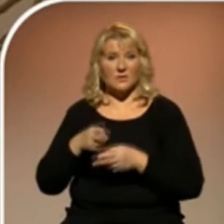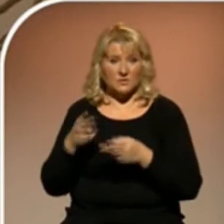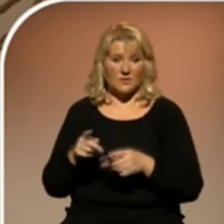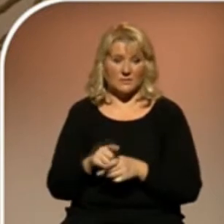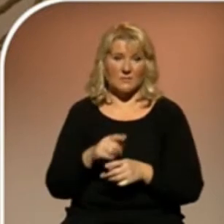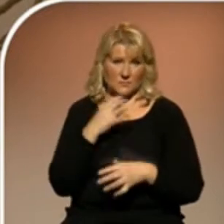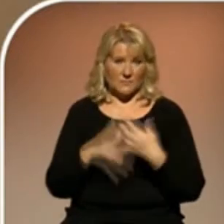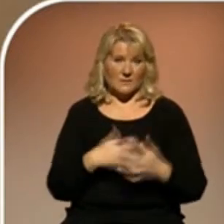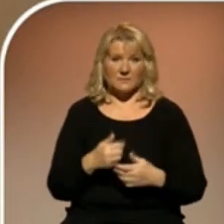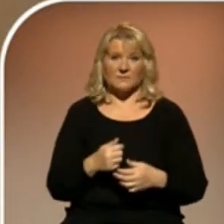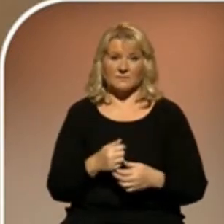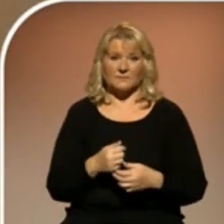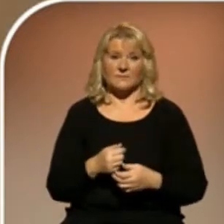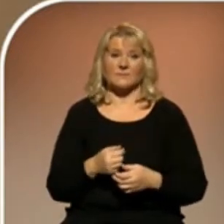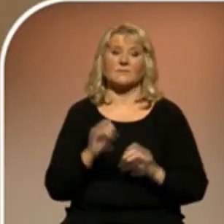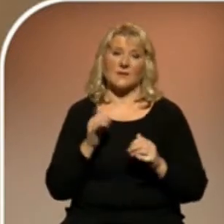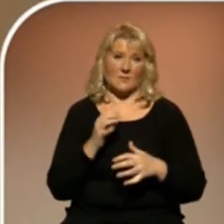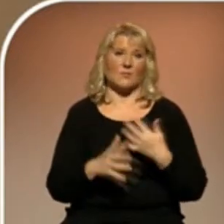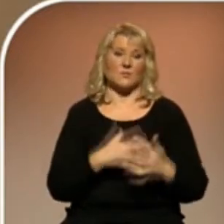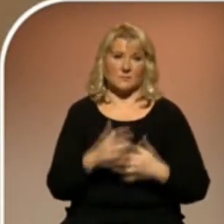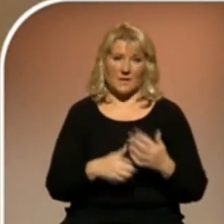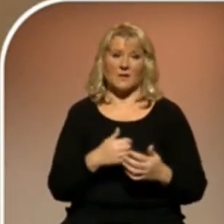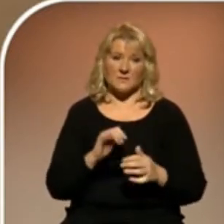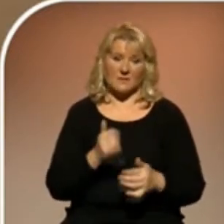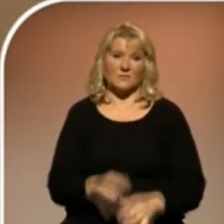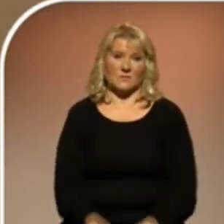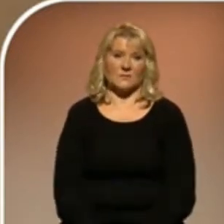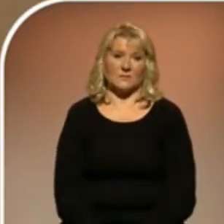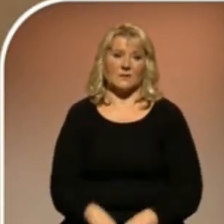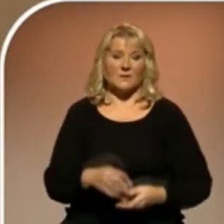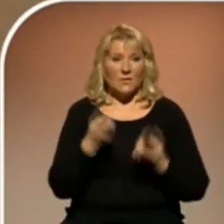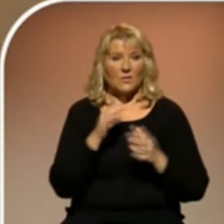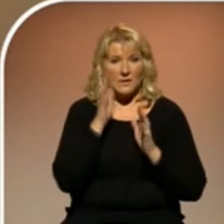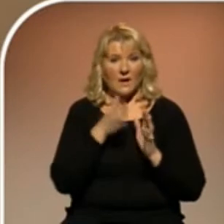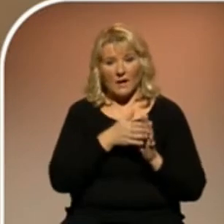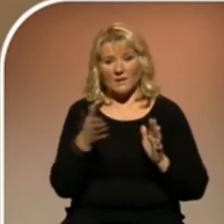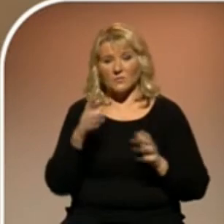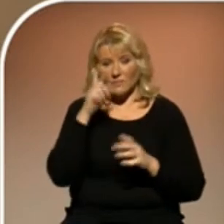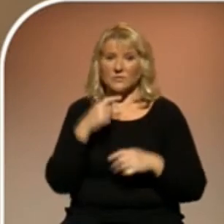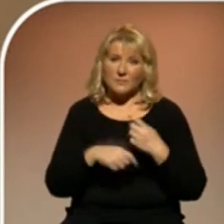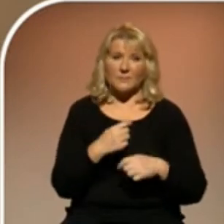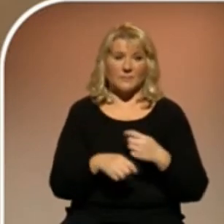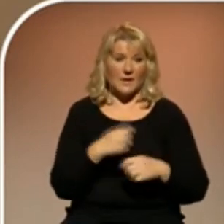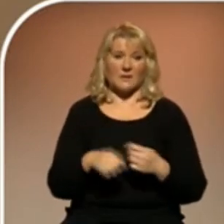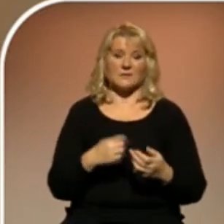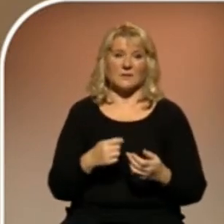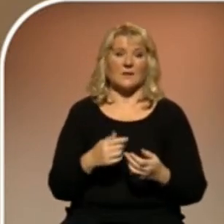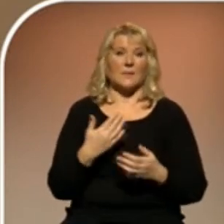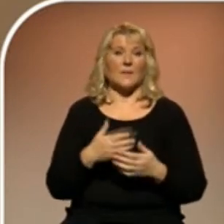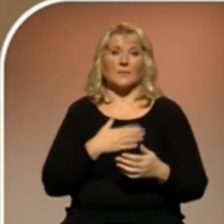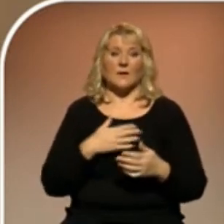to asi hodně náročné. Je to hodně náročný, je. Od rána do večera neustále práce. My vlastně máme